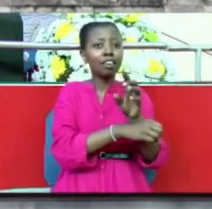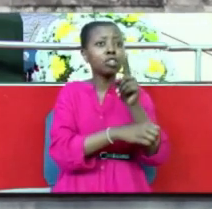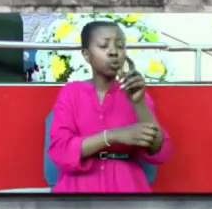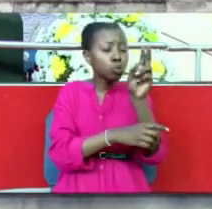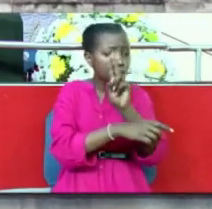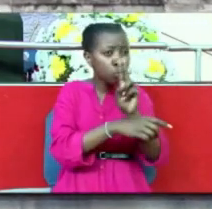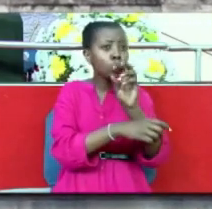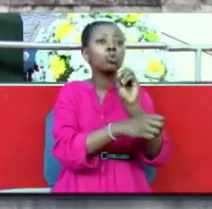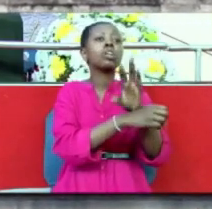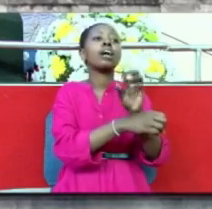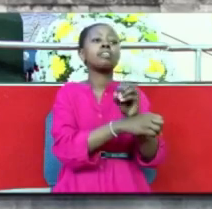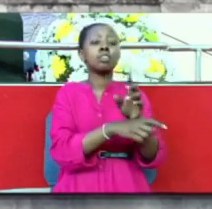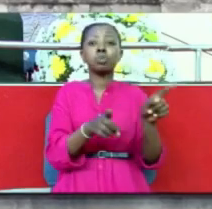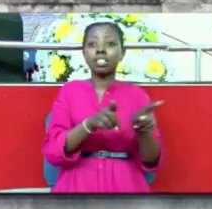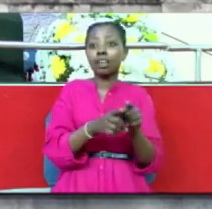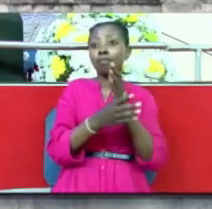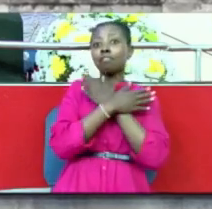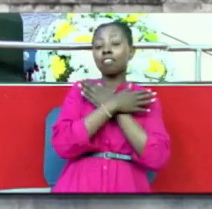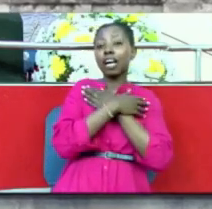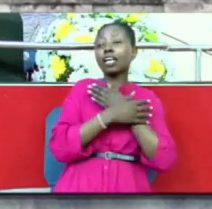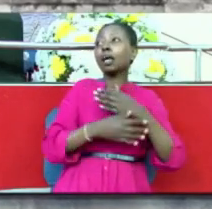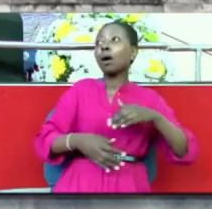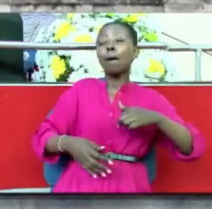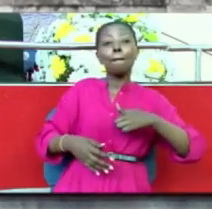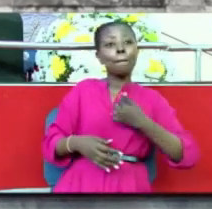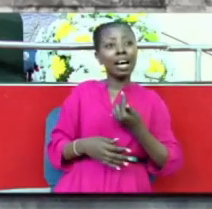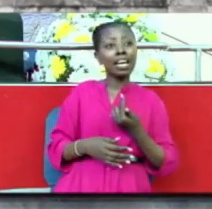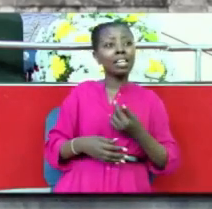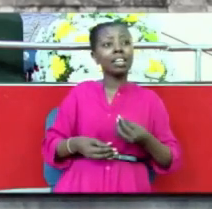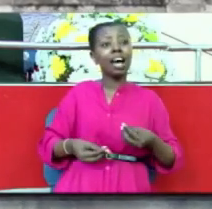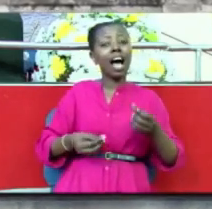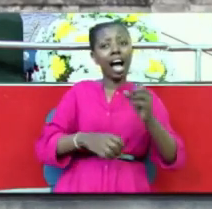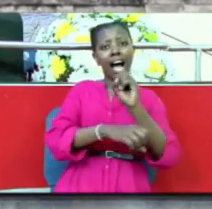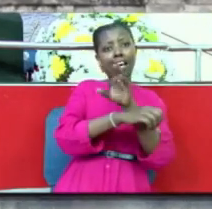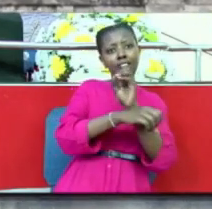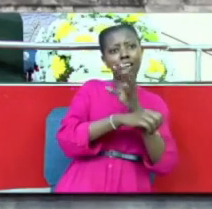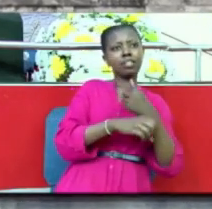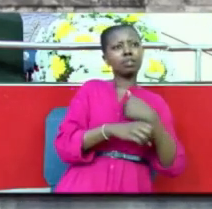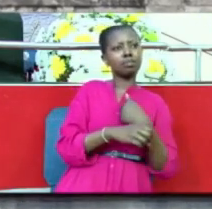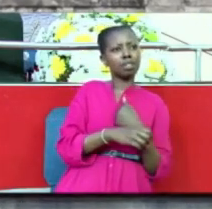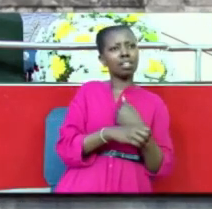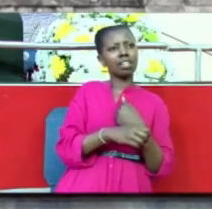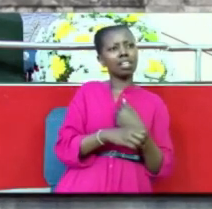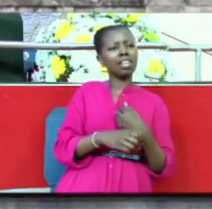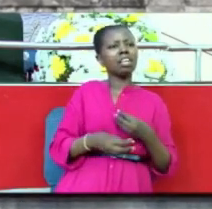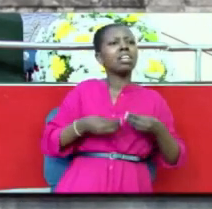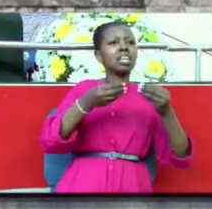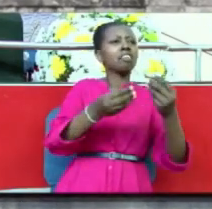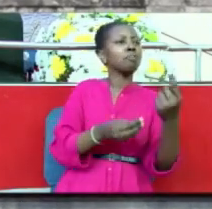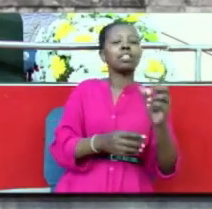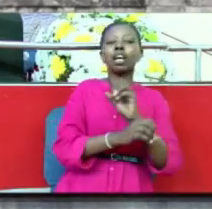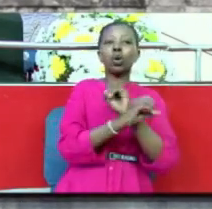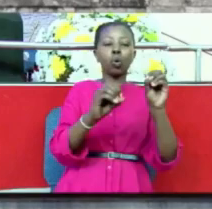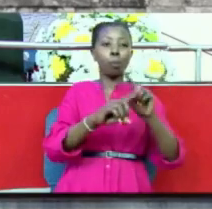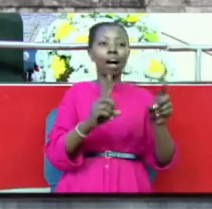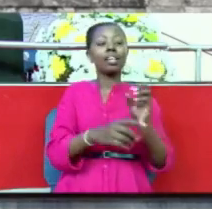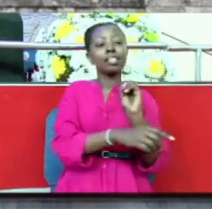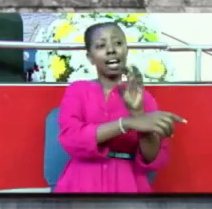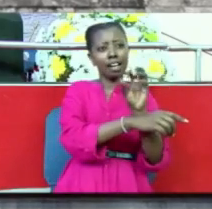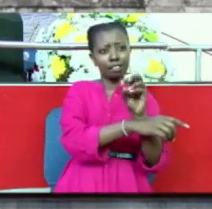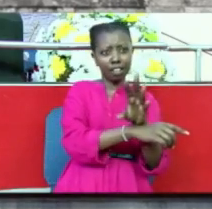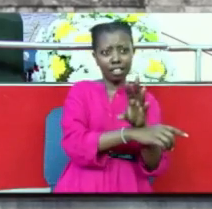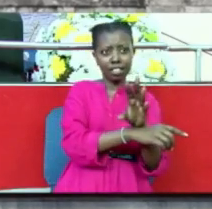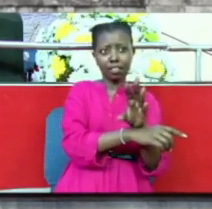milele. Hey, kwa sababu mawaidha, hata kujenga hii cathedral, na vitu nyingi, mawaidha.